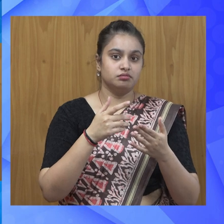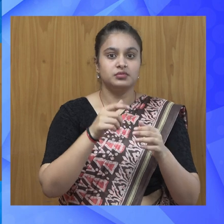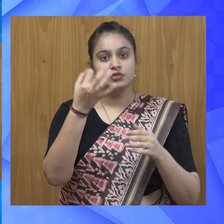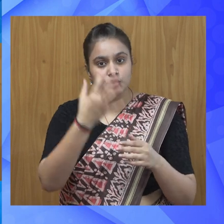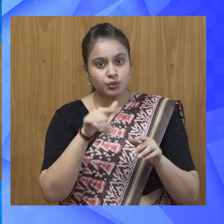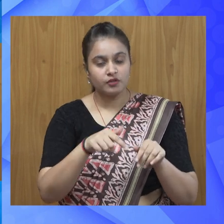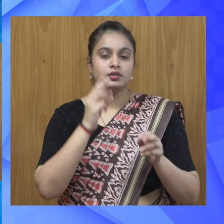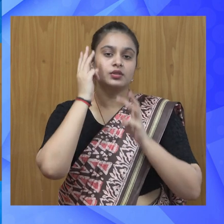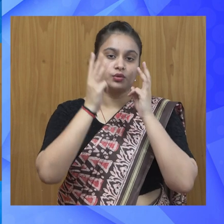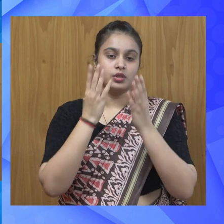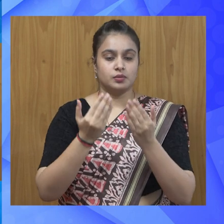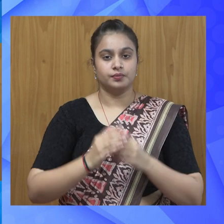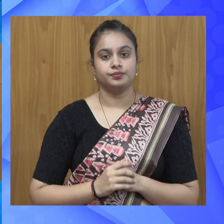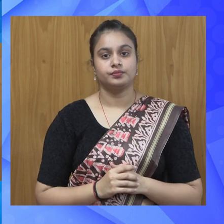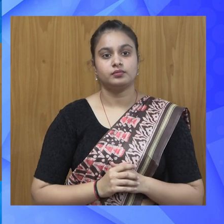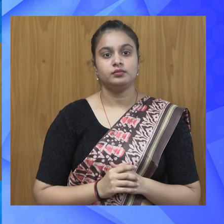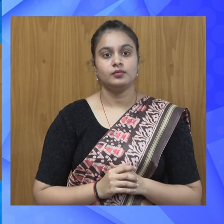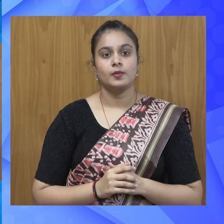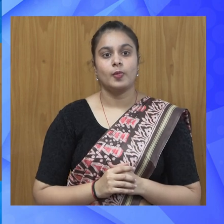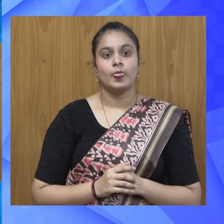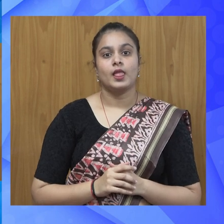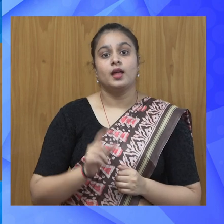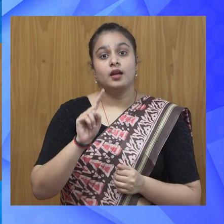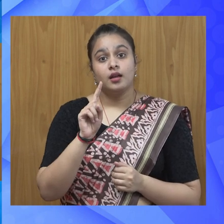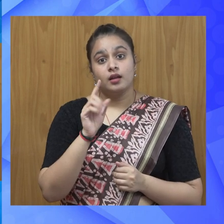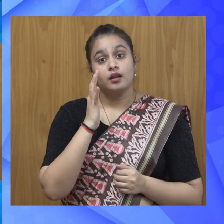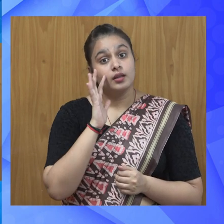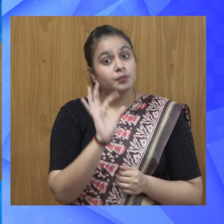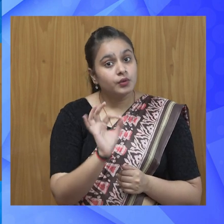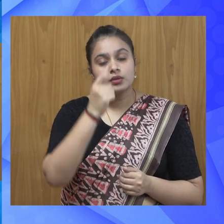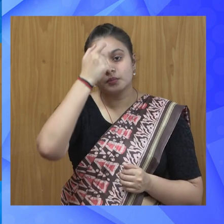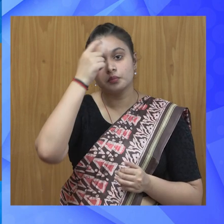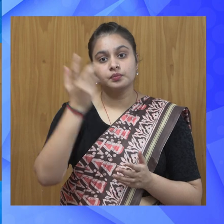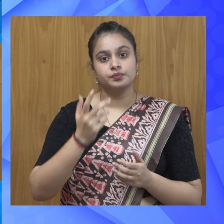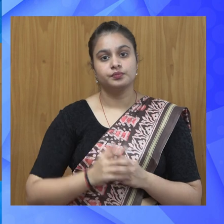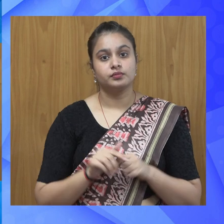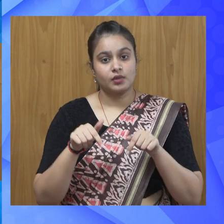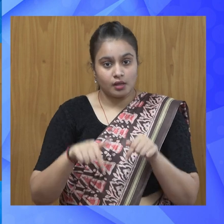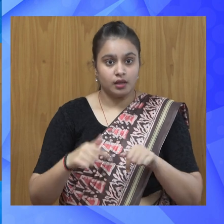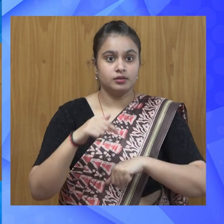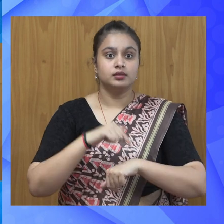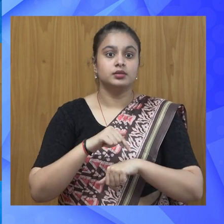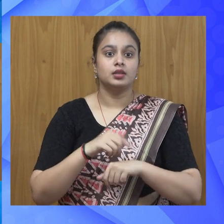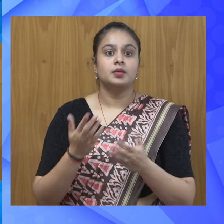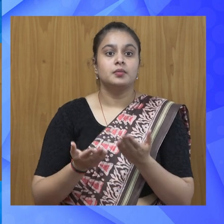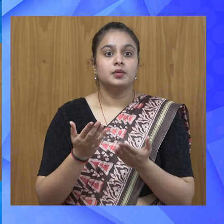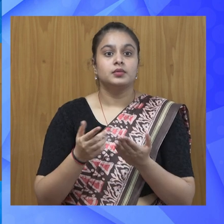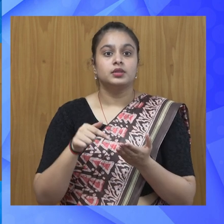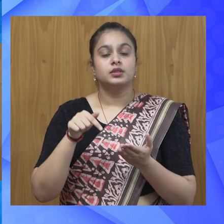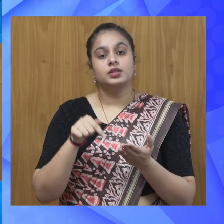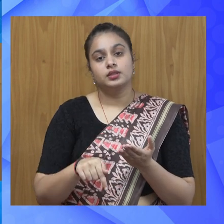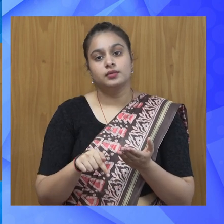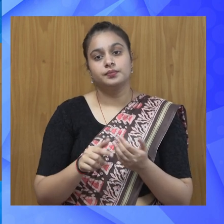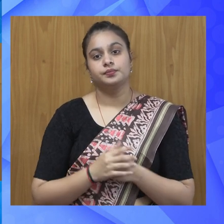हो सकता है। सब्सटेंस यूज एक बहुत इम्पोर्टेंट समस्या है, और आज के वक्त में इसका